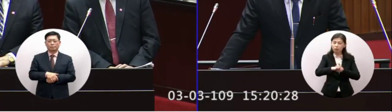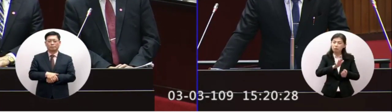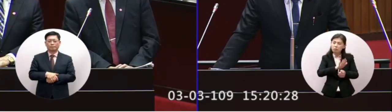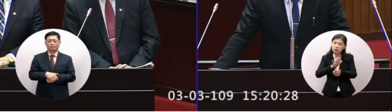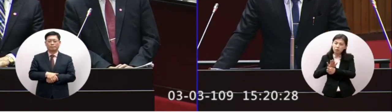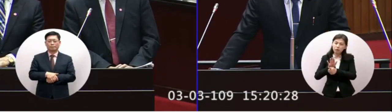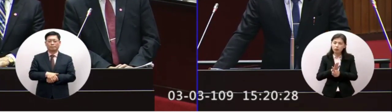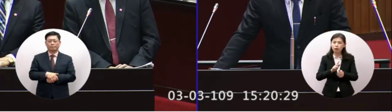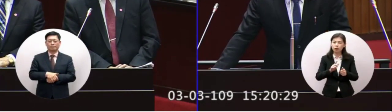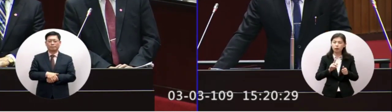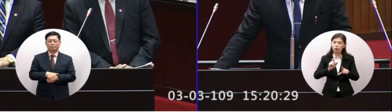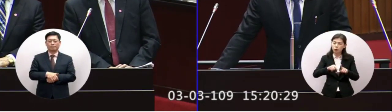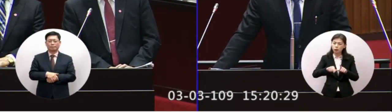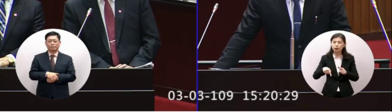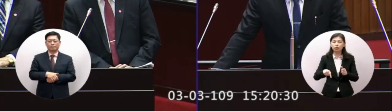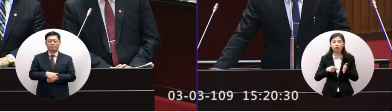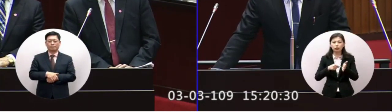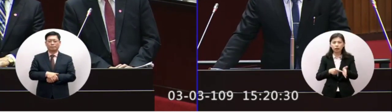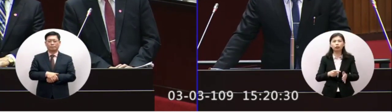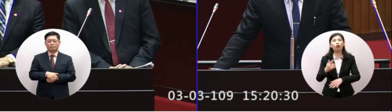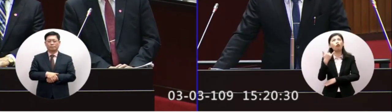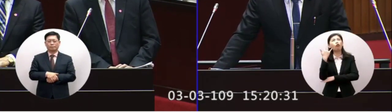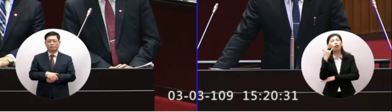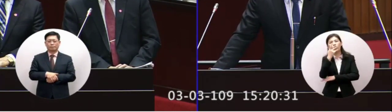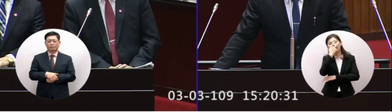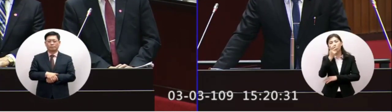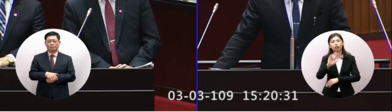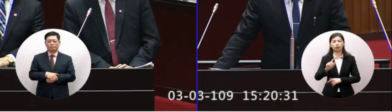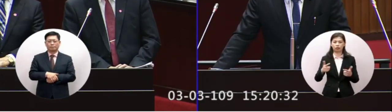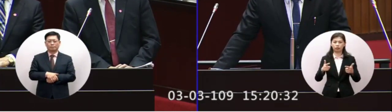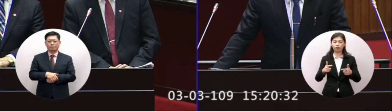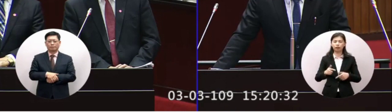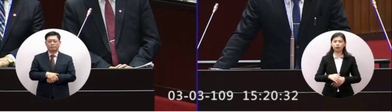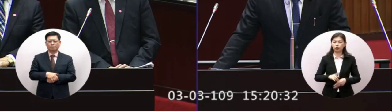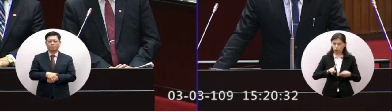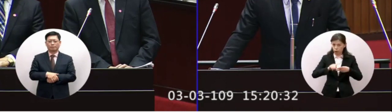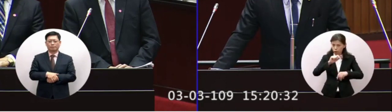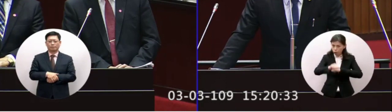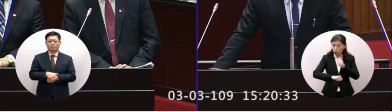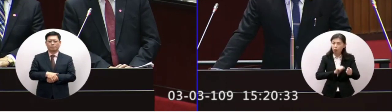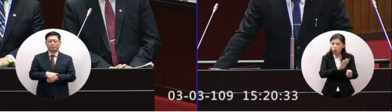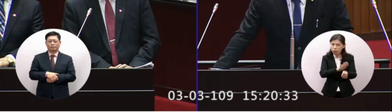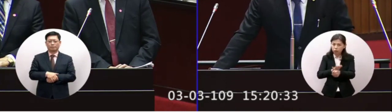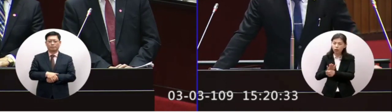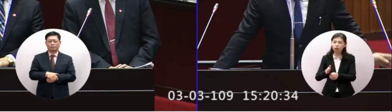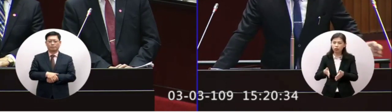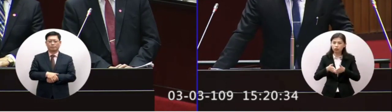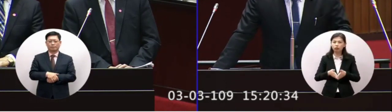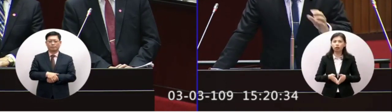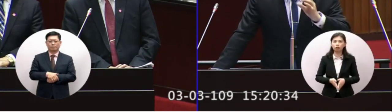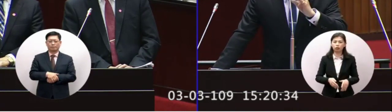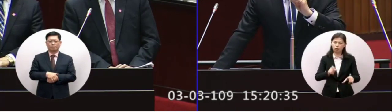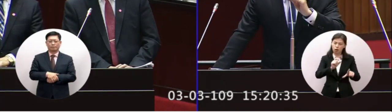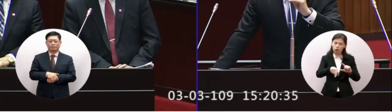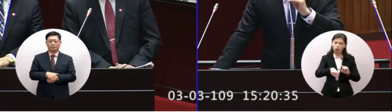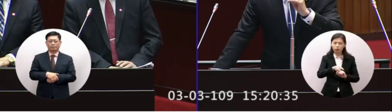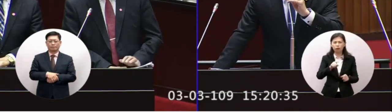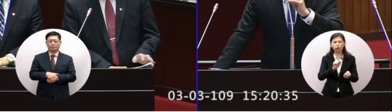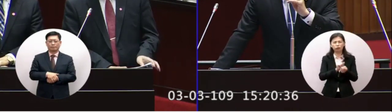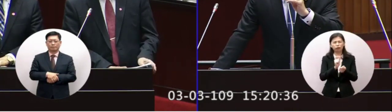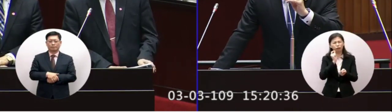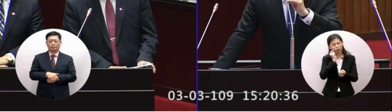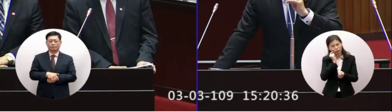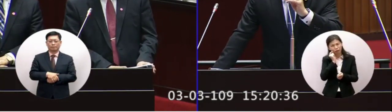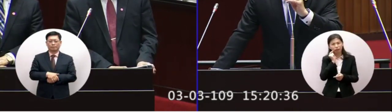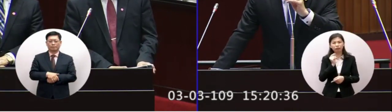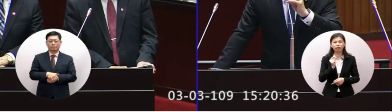些纾困的申请的时候，不是被动式的申请啊，是其实有时候要主动式的协助，因为有一些相关产业其实碰到这些问题的